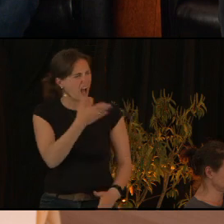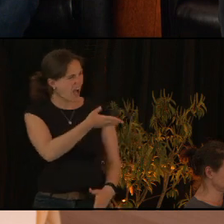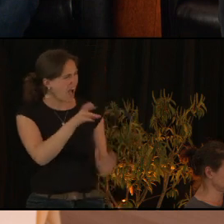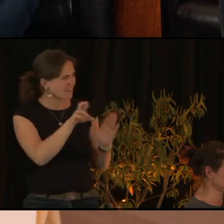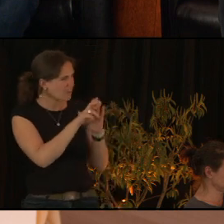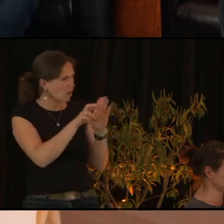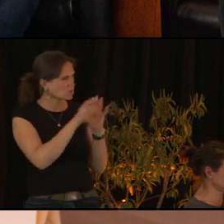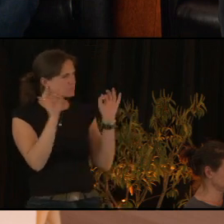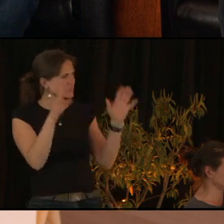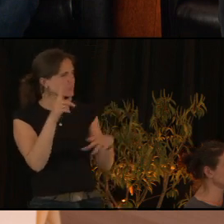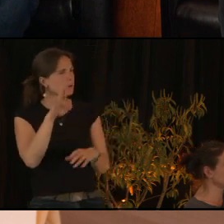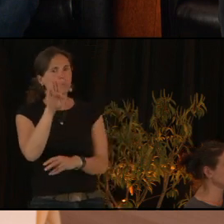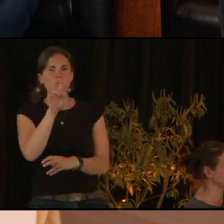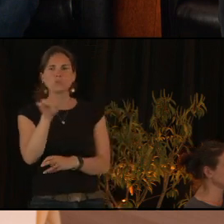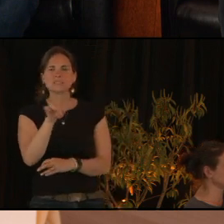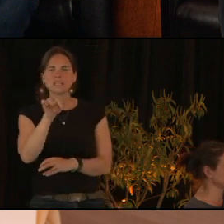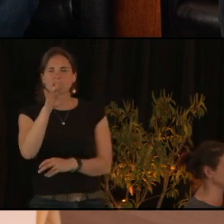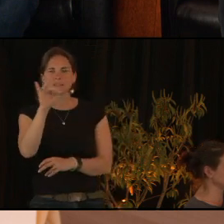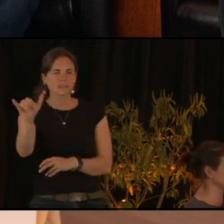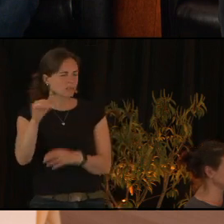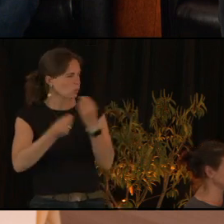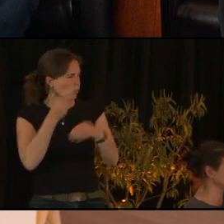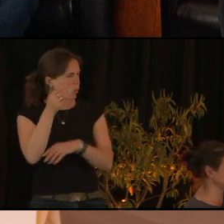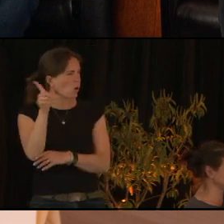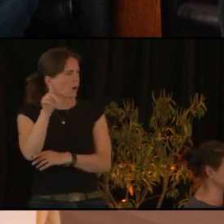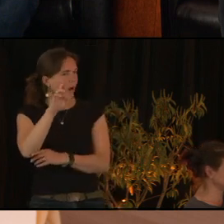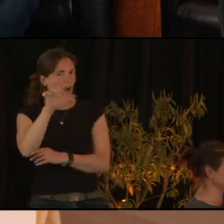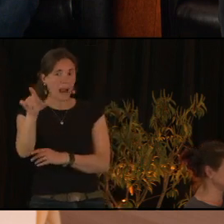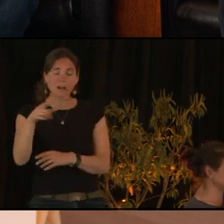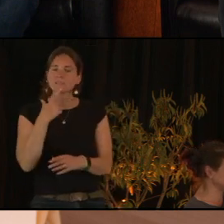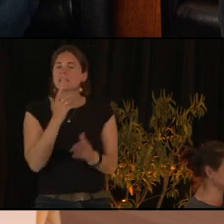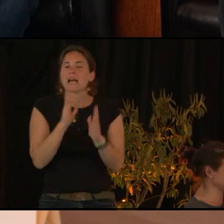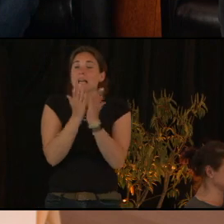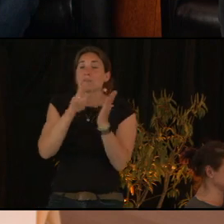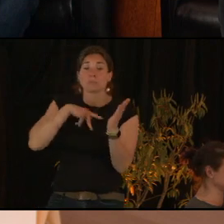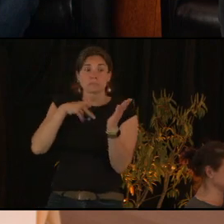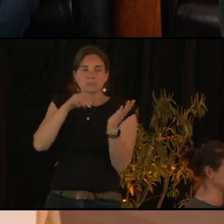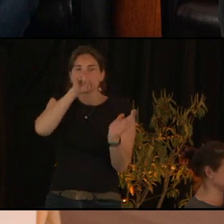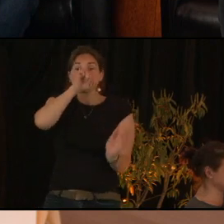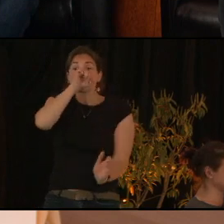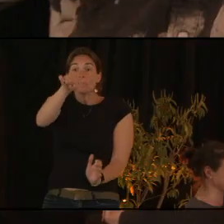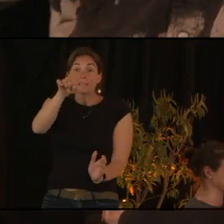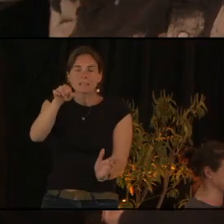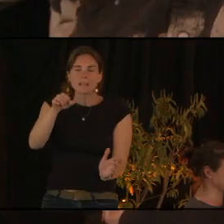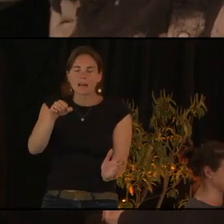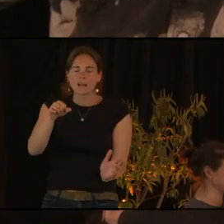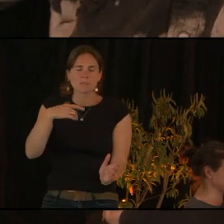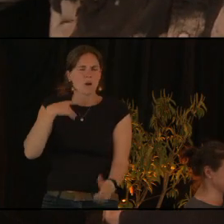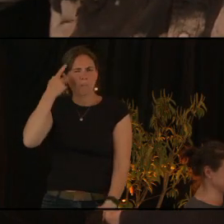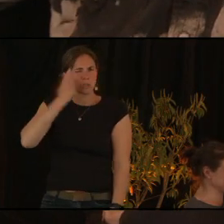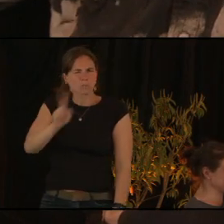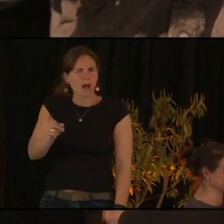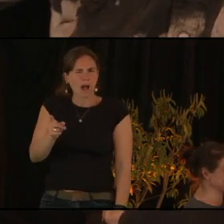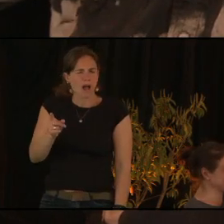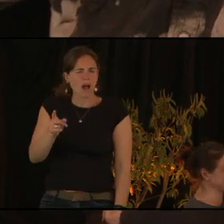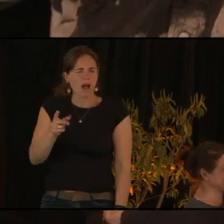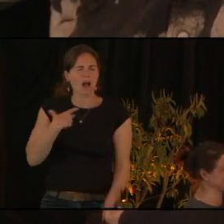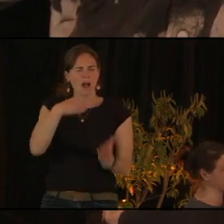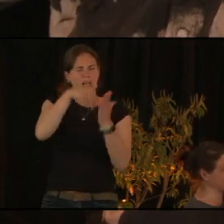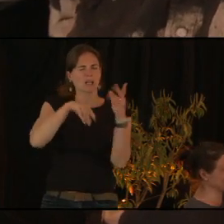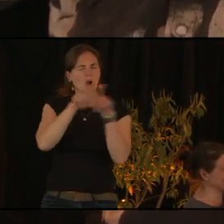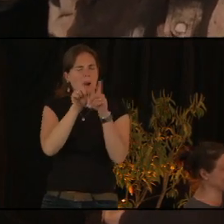métier d'enseigner la littérature, donc je le sais qu'il y a des réceptions multiples et singulières en fonction justement de la subjectivité de chacun, ce qui fait